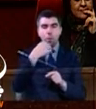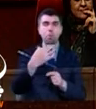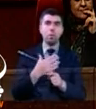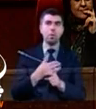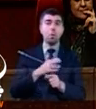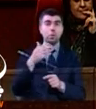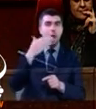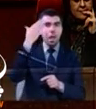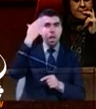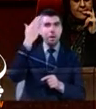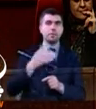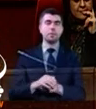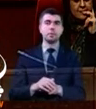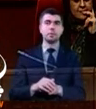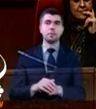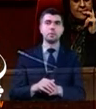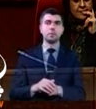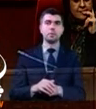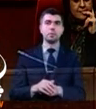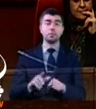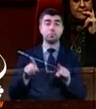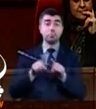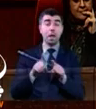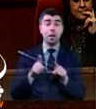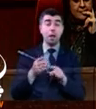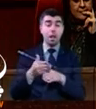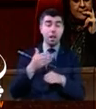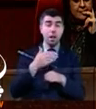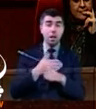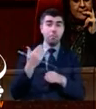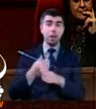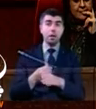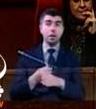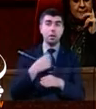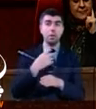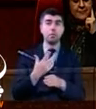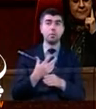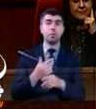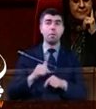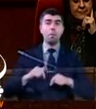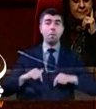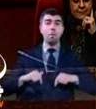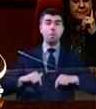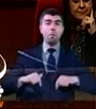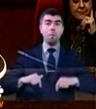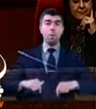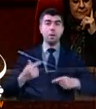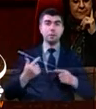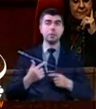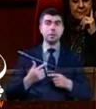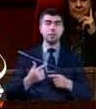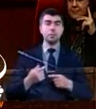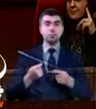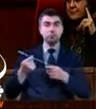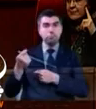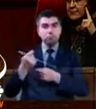وانتم تعلمون ذلك السيد النائب. هذه القضيه ديال القرار ديال السيد وزير الحكمه،